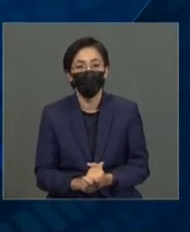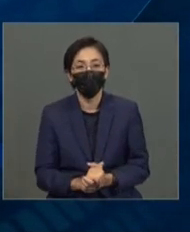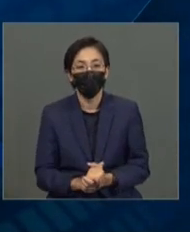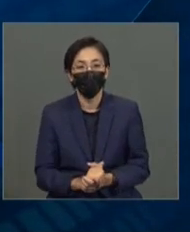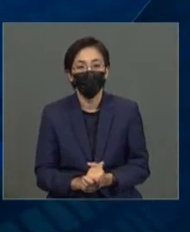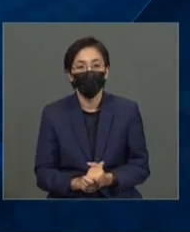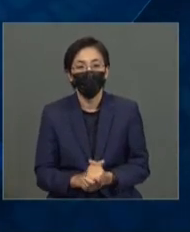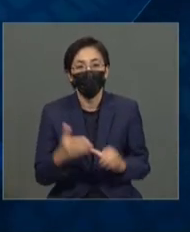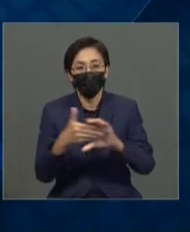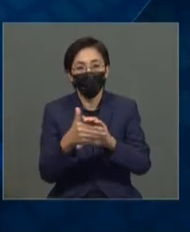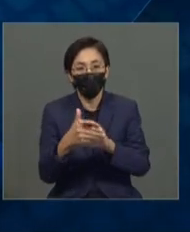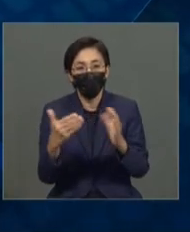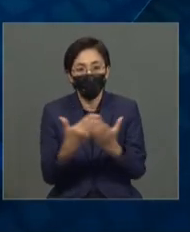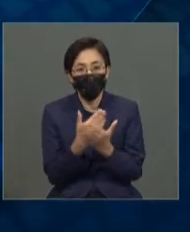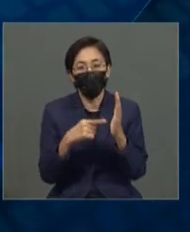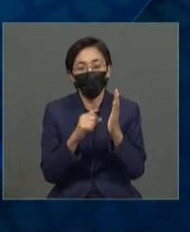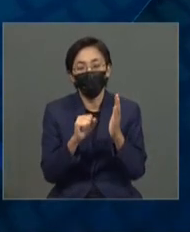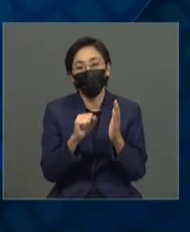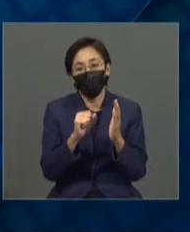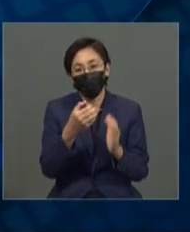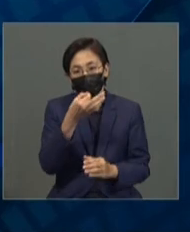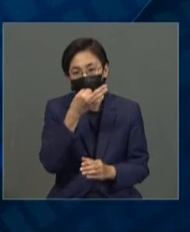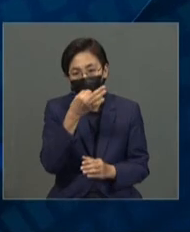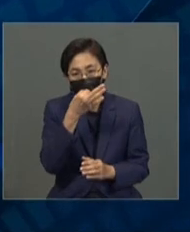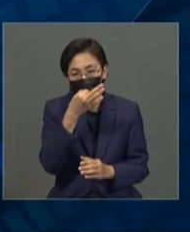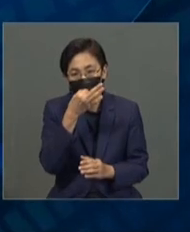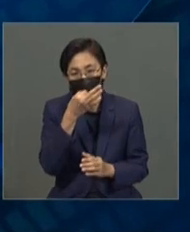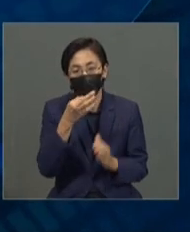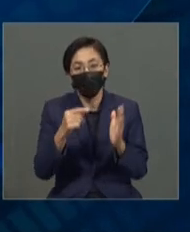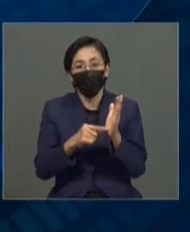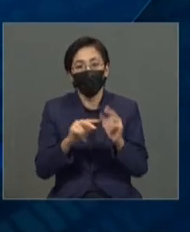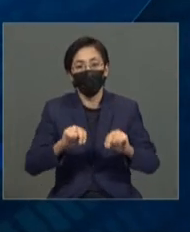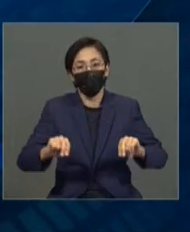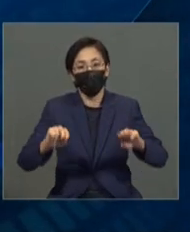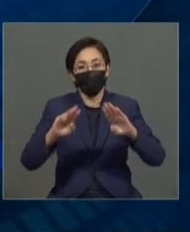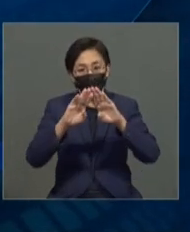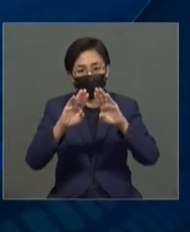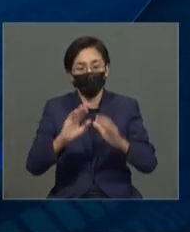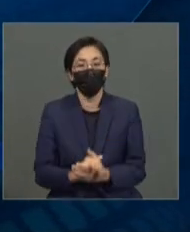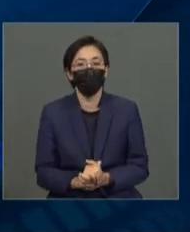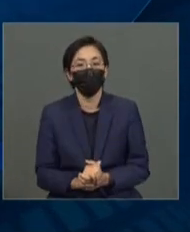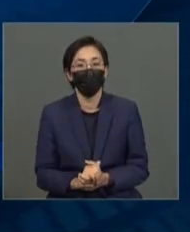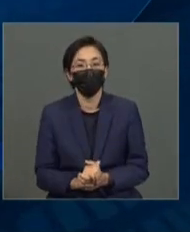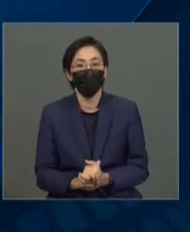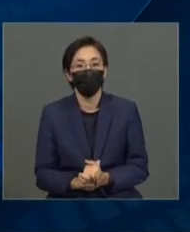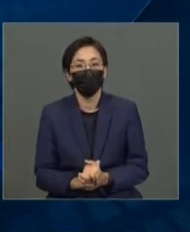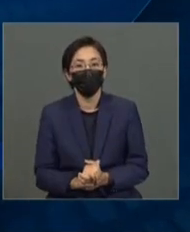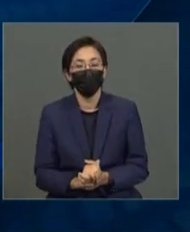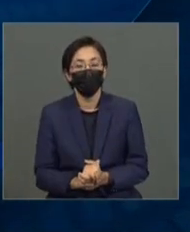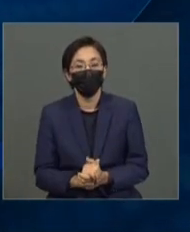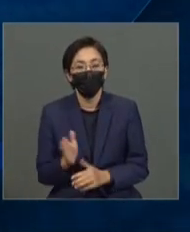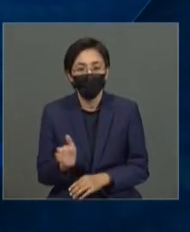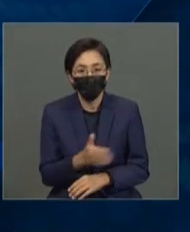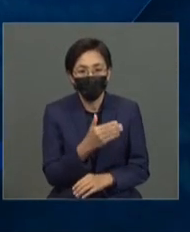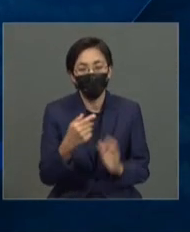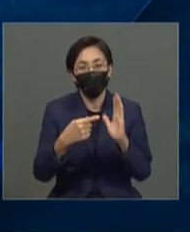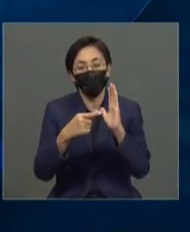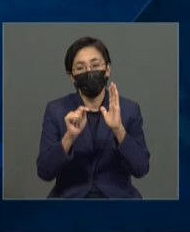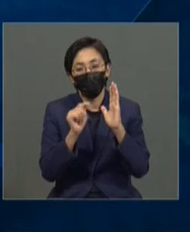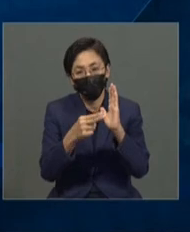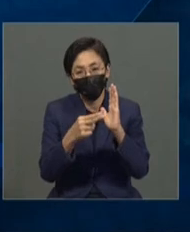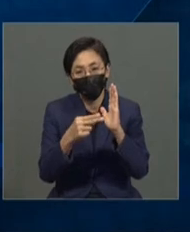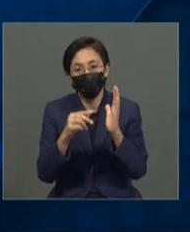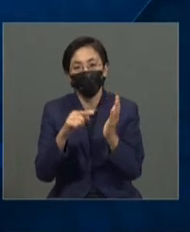สมุทรสาครและนครปฐมก็จะเริ่มเห็นว่าถัดไปนะคะเป็นปทุมธานีและสมุทรปรา